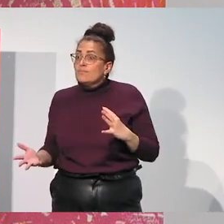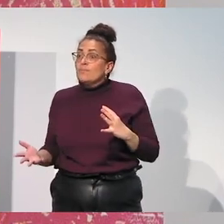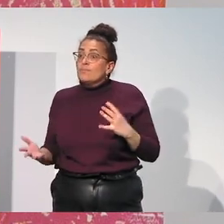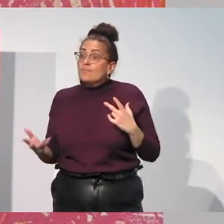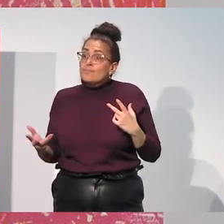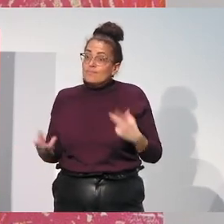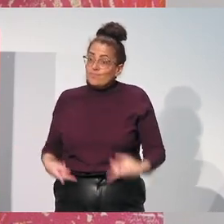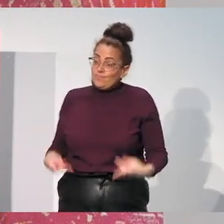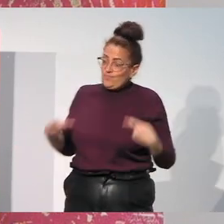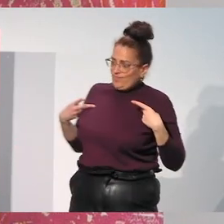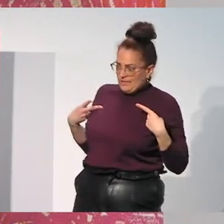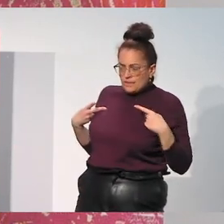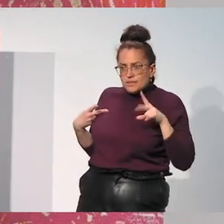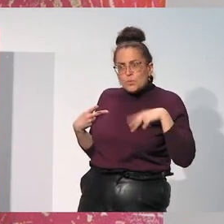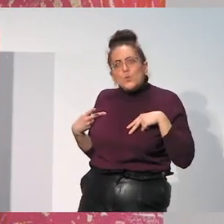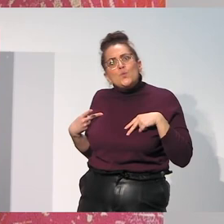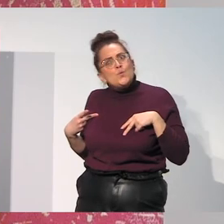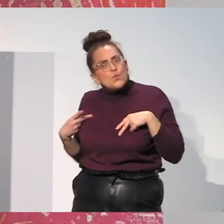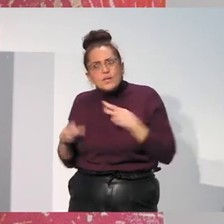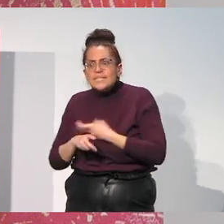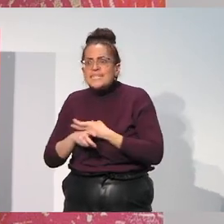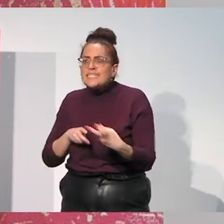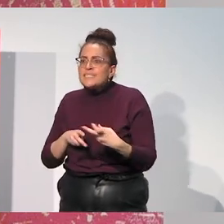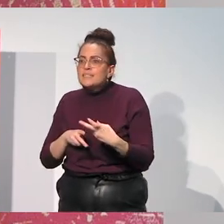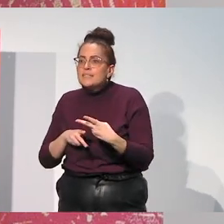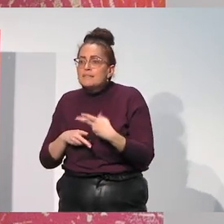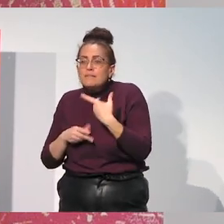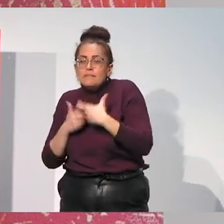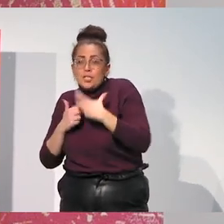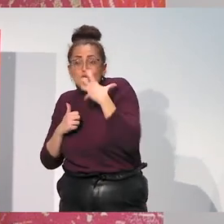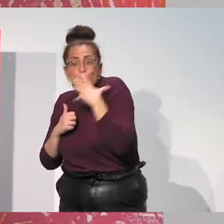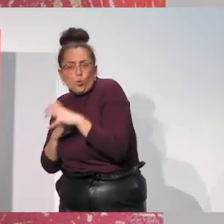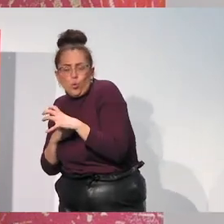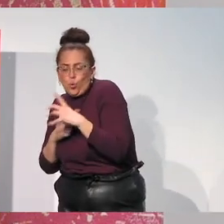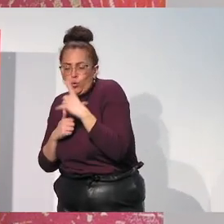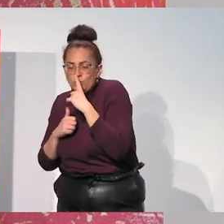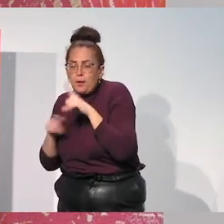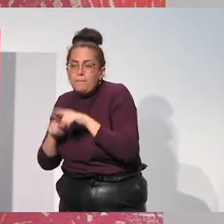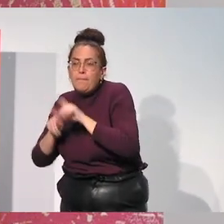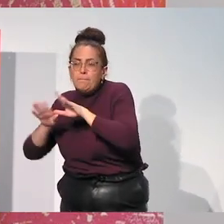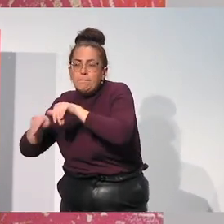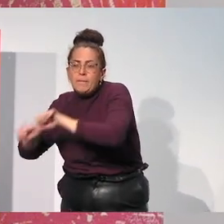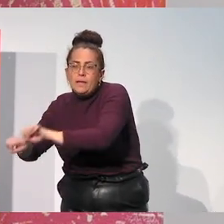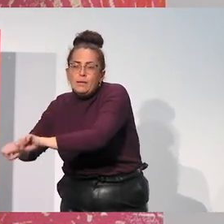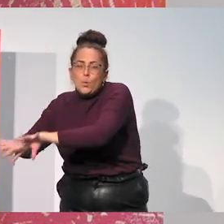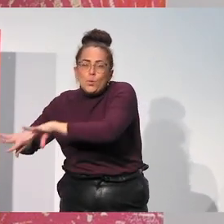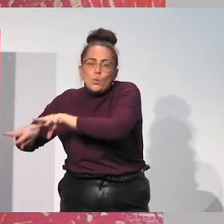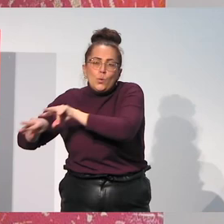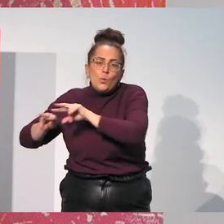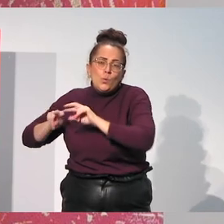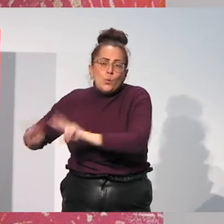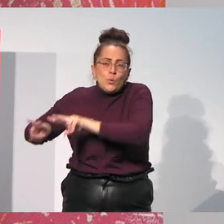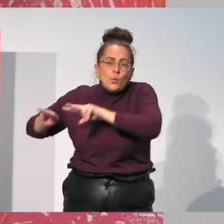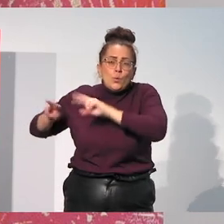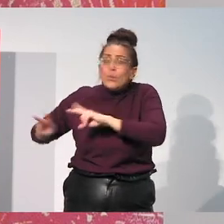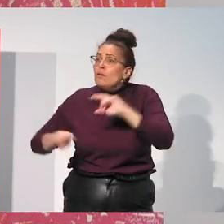que je joue ici. Une vie à goût de pierre chaude, pleine de soupirs de la mer et des cigales qui commencent